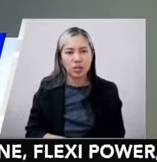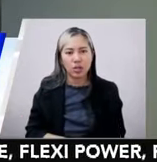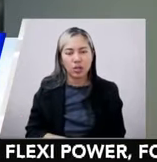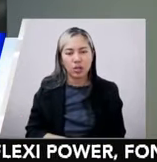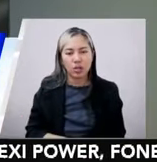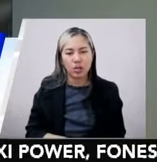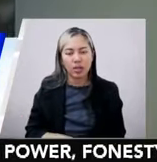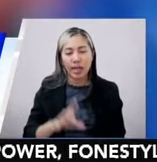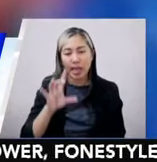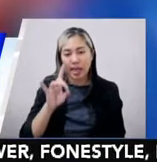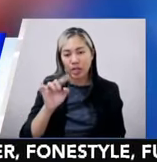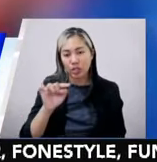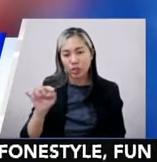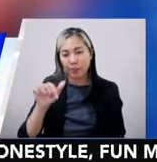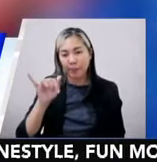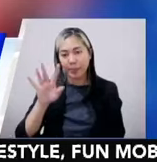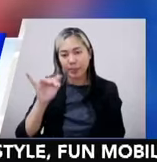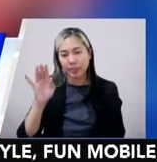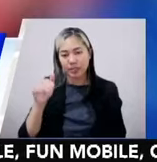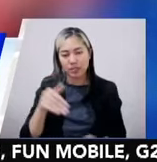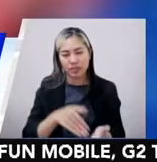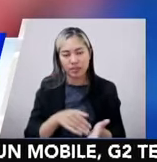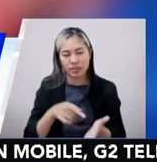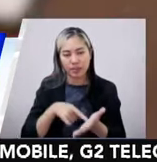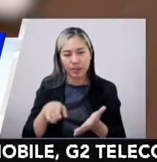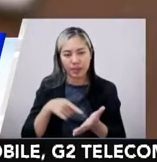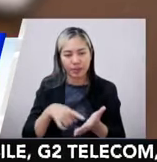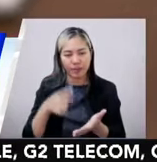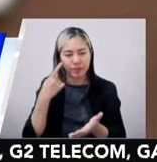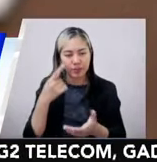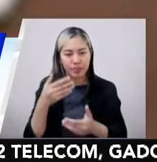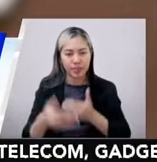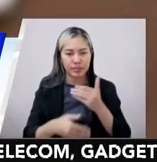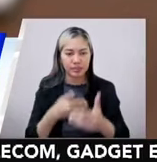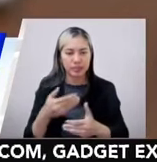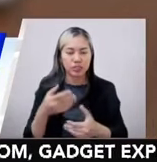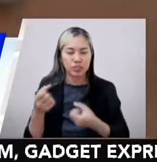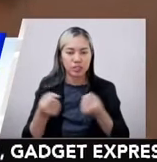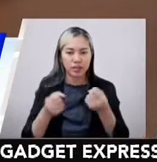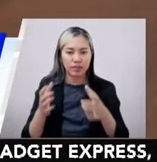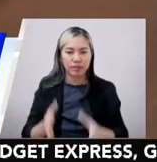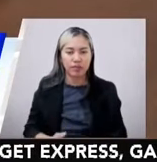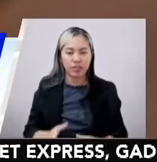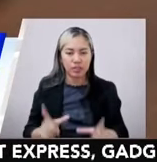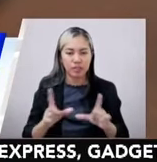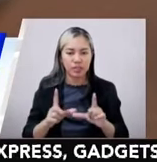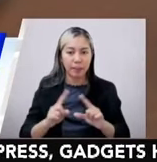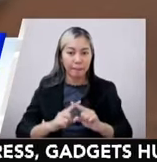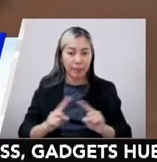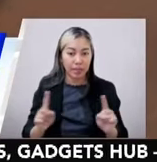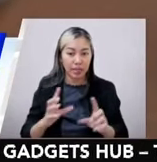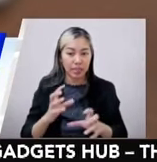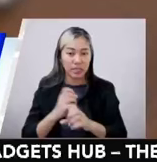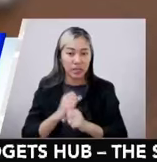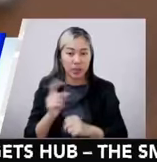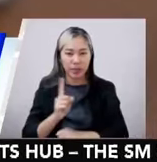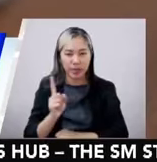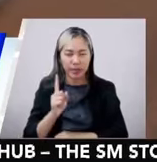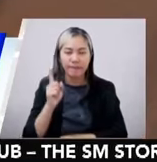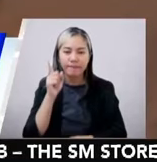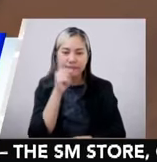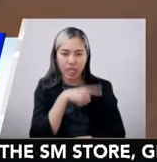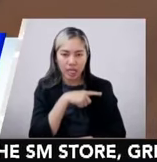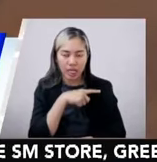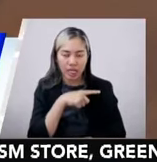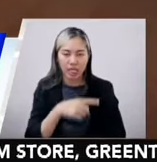15,000 piso ang alok ng suspect para sa pagproseso ng driver's license. Pero ang makukuha ng biktima, pekeng lisensya.